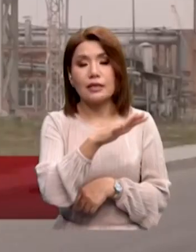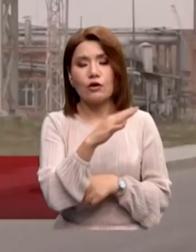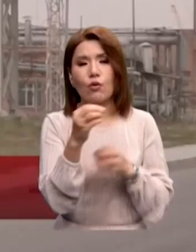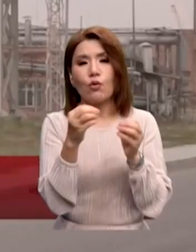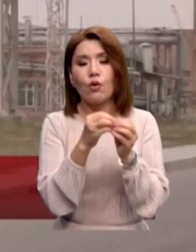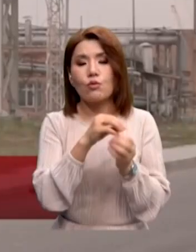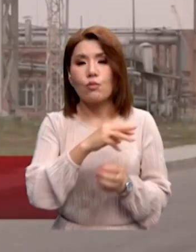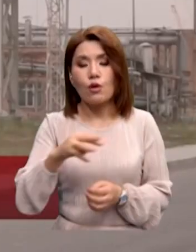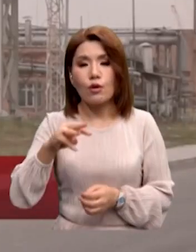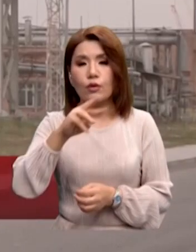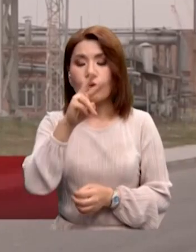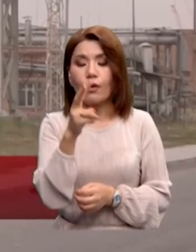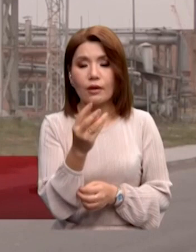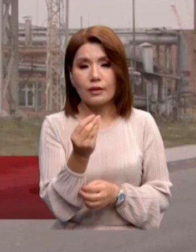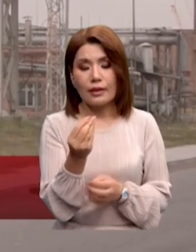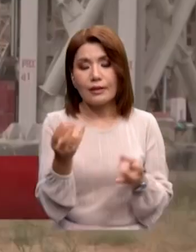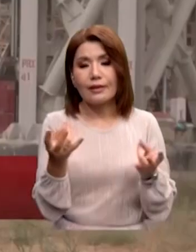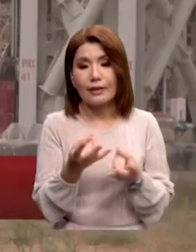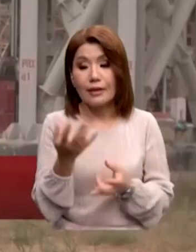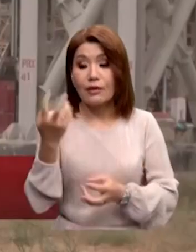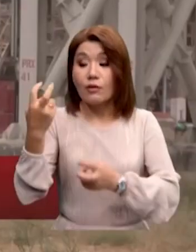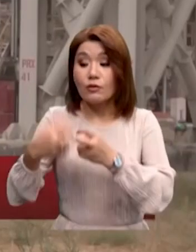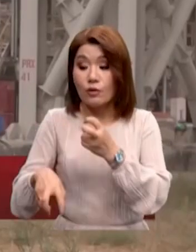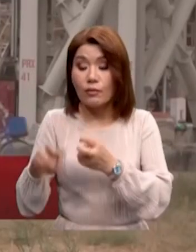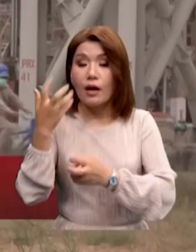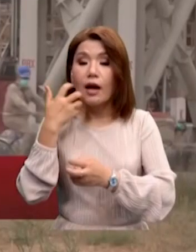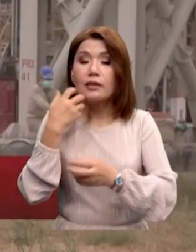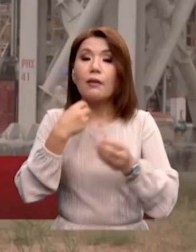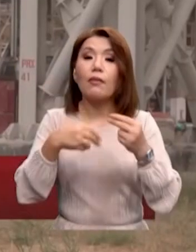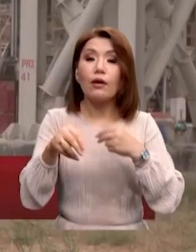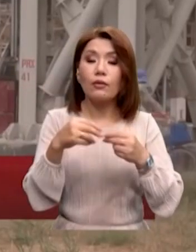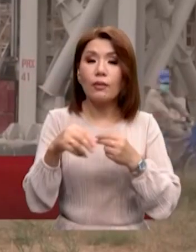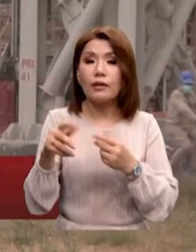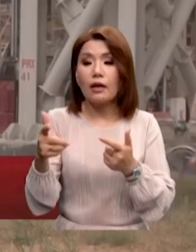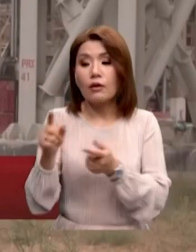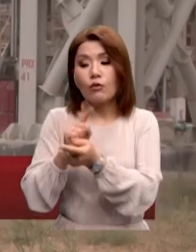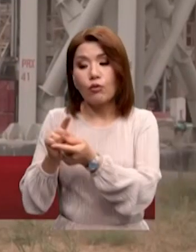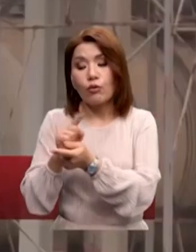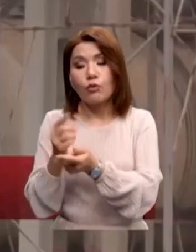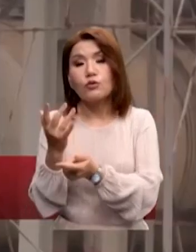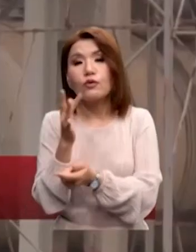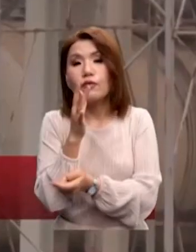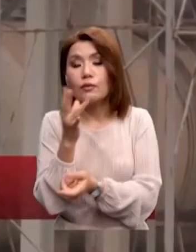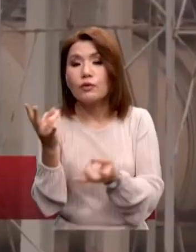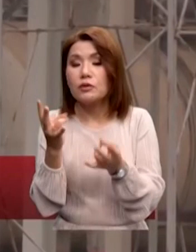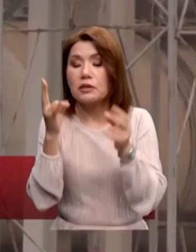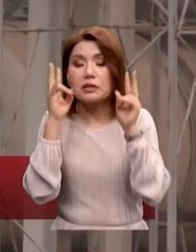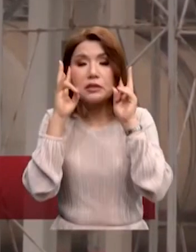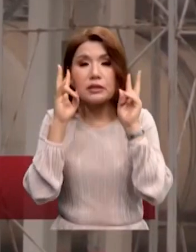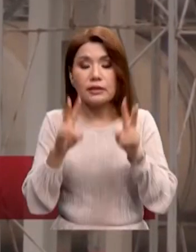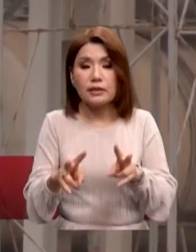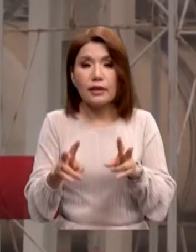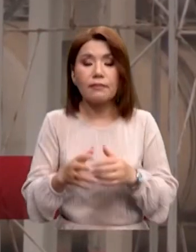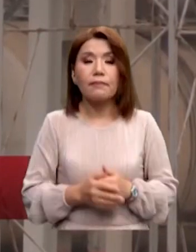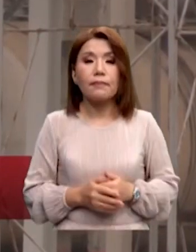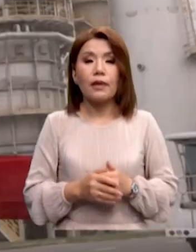миллион доллардай қаржы қажет. Сондықтан бұзылған қондырғының қашан сатып алынатыны және оны ауыстыруға қанша уақыт кететінін ешкім дөп басып айта алмай